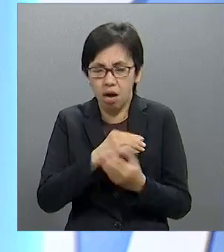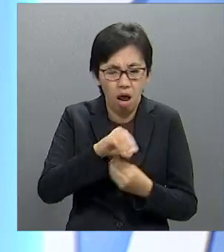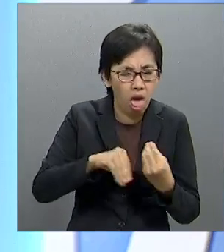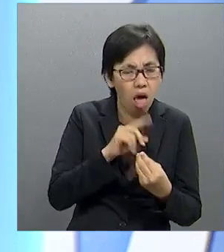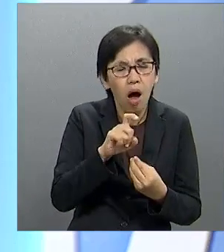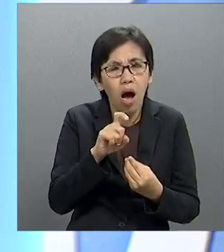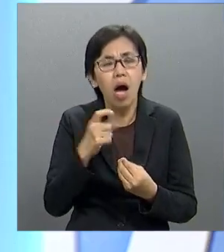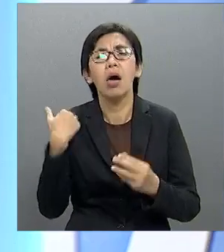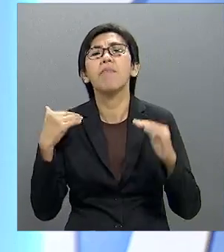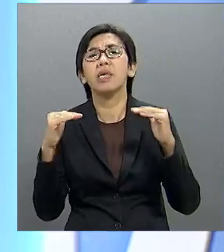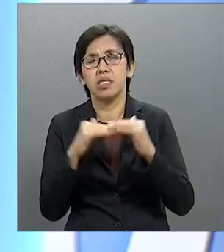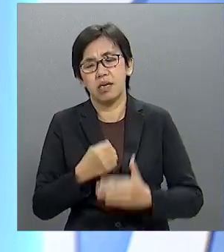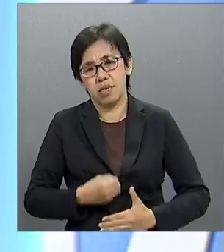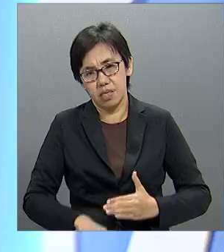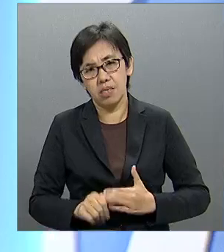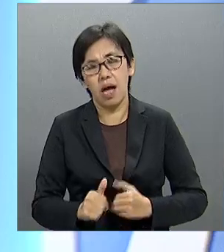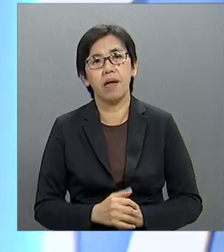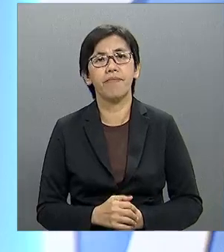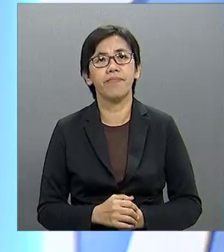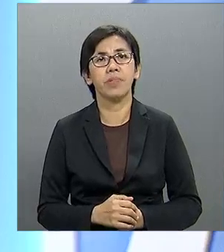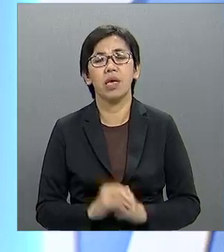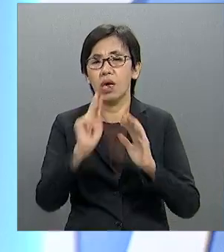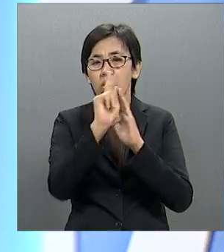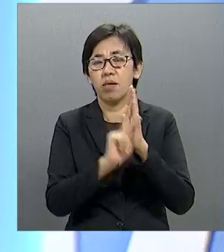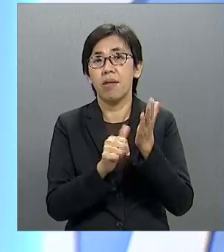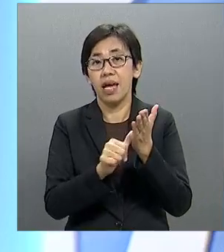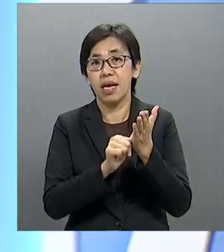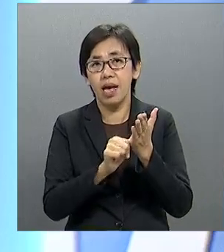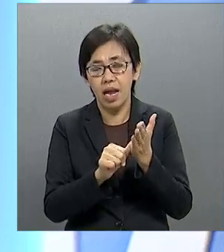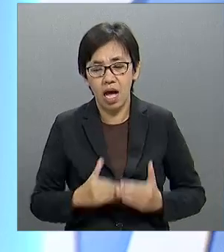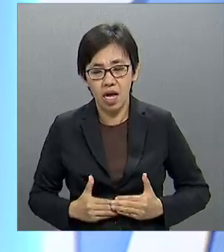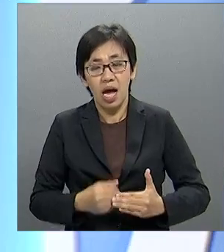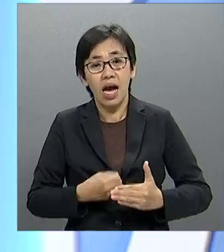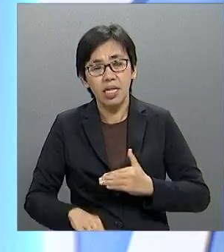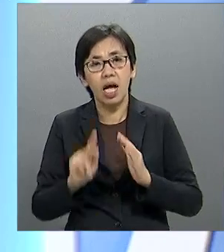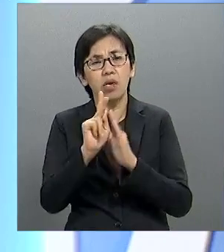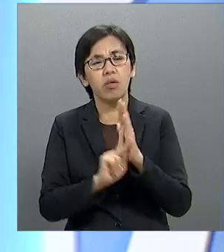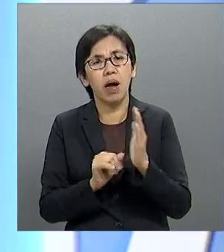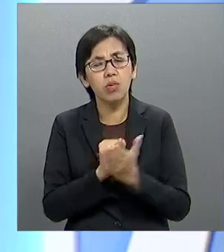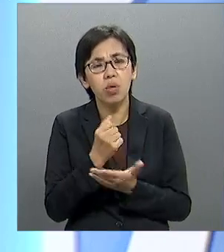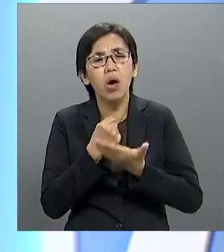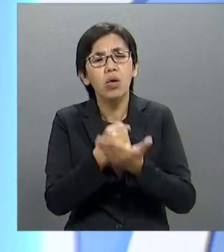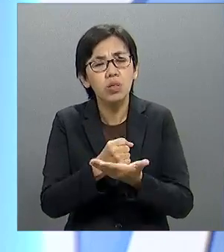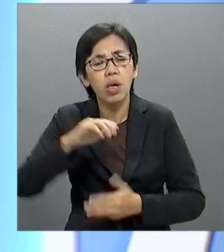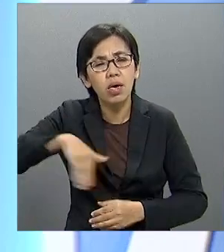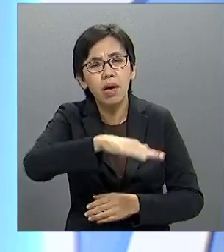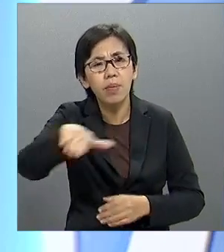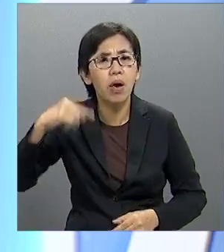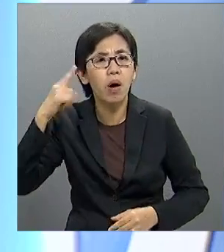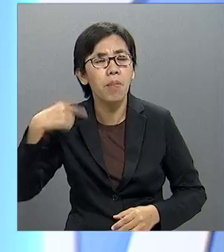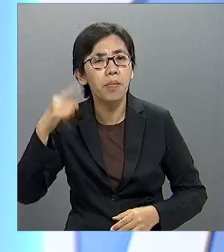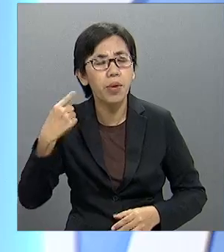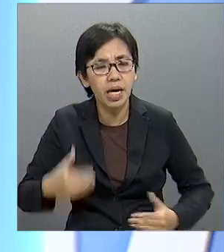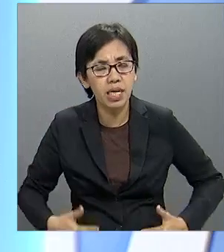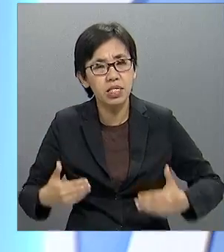ในการแก้ไขด้วยการทำแท้งที่ถูกกฎหมายก็จะช่วยในเรื่องของสุขอนามัยของผู้หญิงแล้วก็ลด